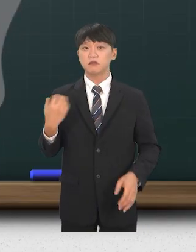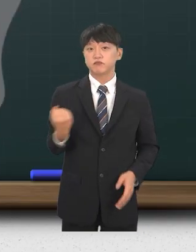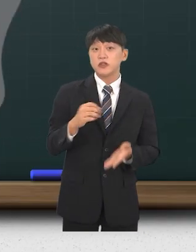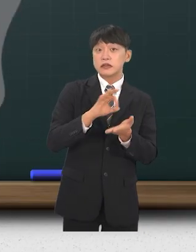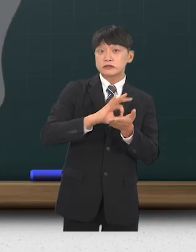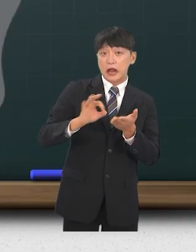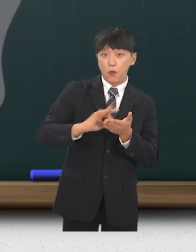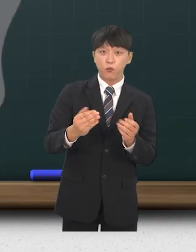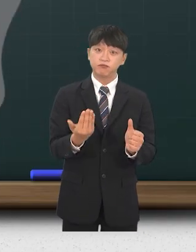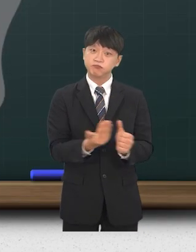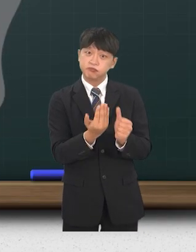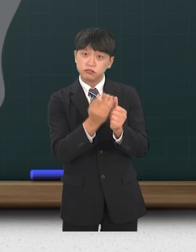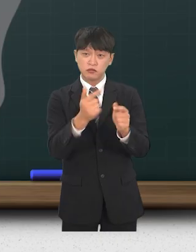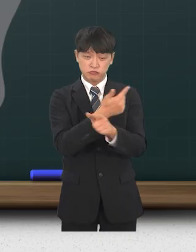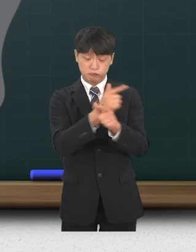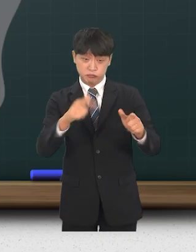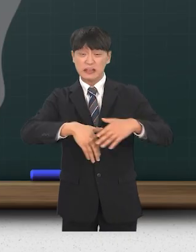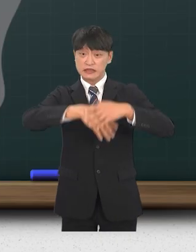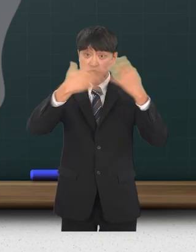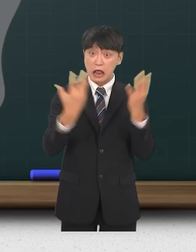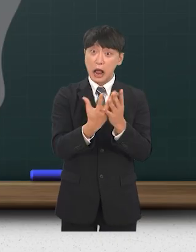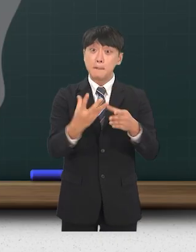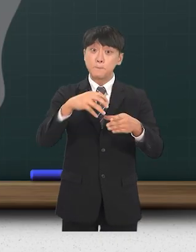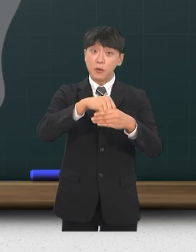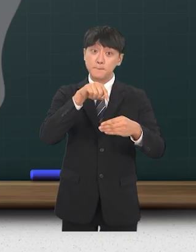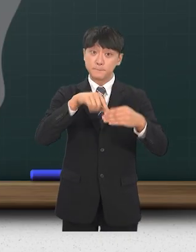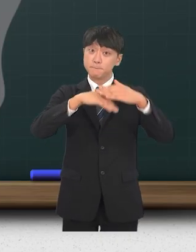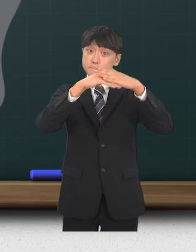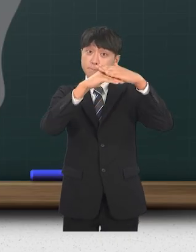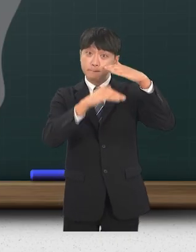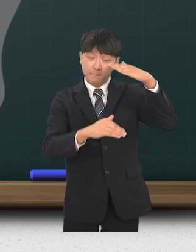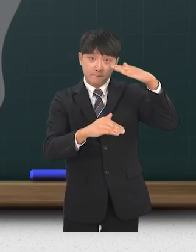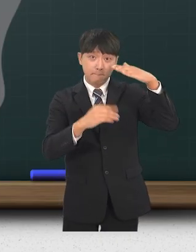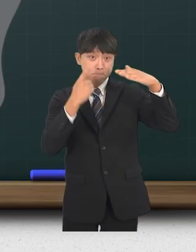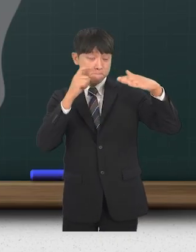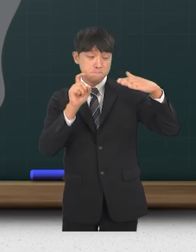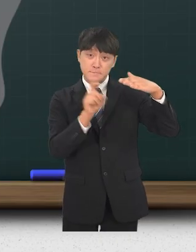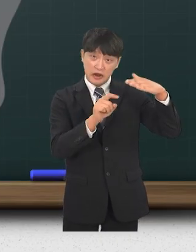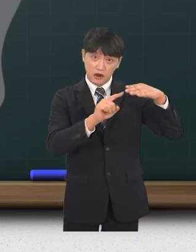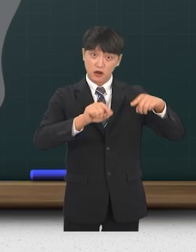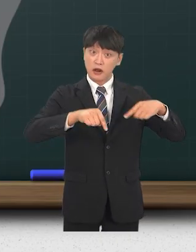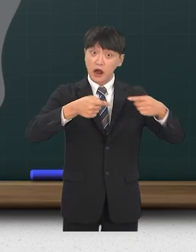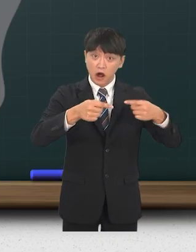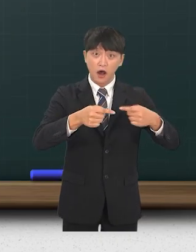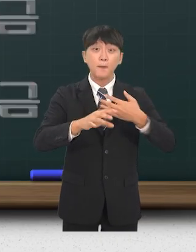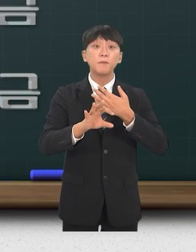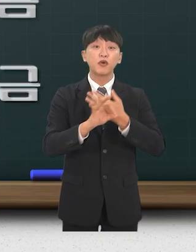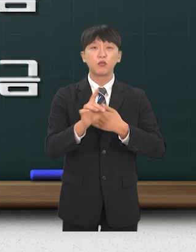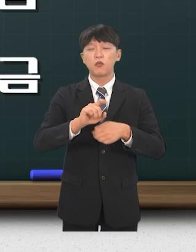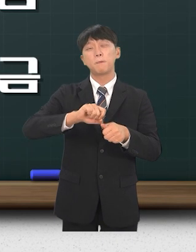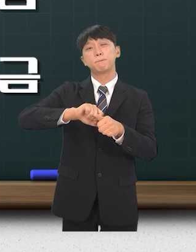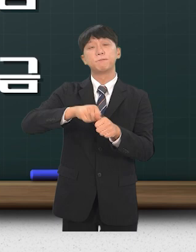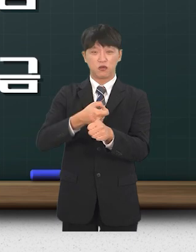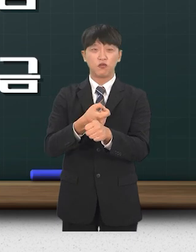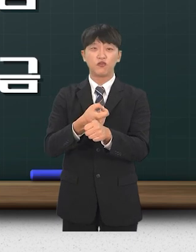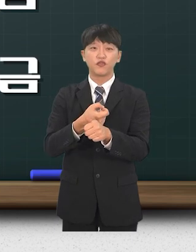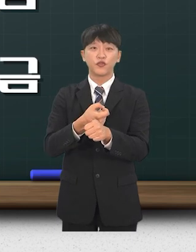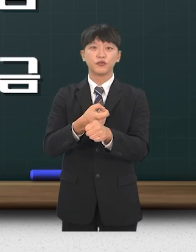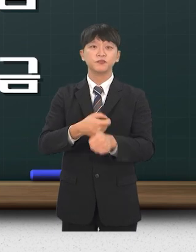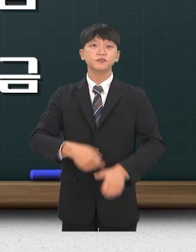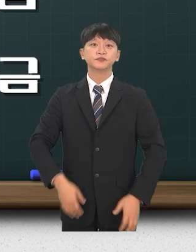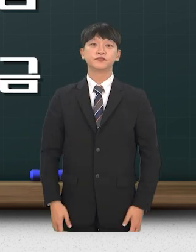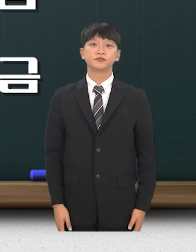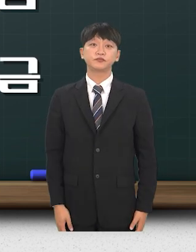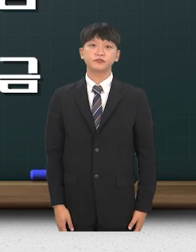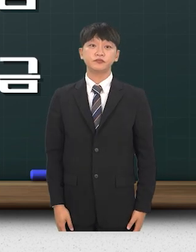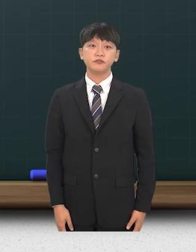사용, 취급, 재배, 제조, 수출, 매매, 유통까지 그 어디에도 가담한다면 예외 없이 막중한 처벌을